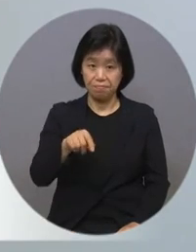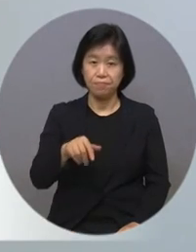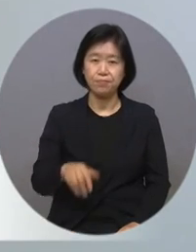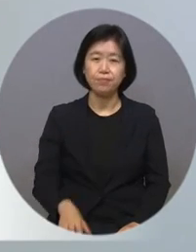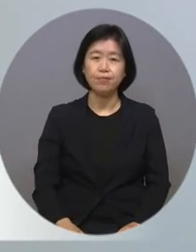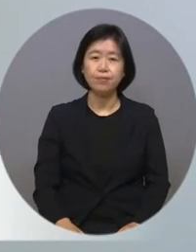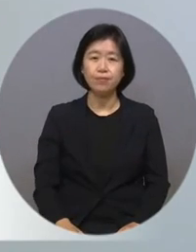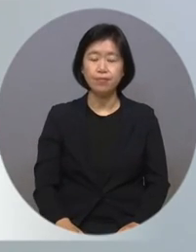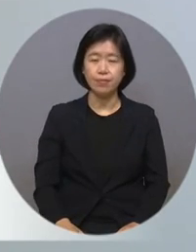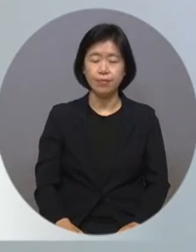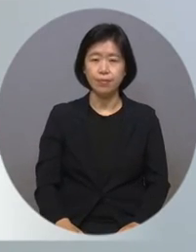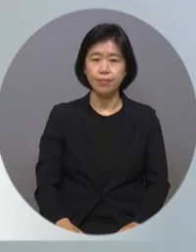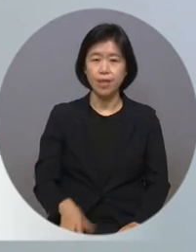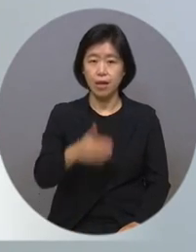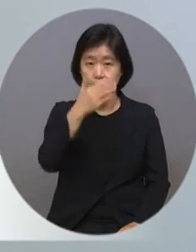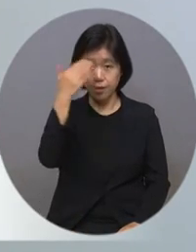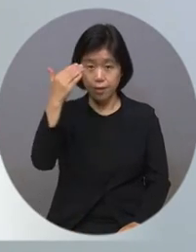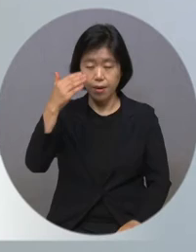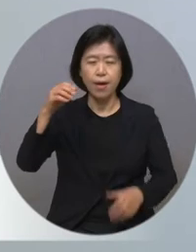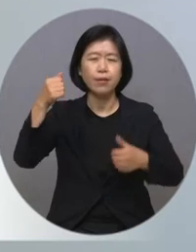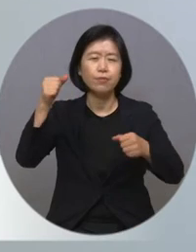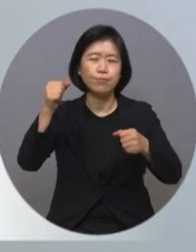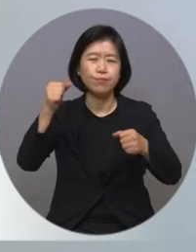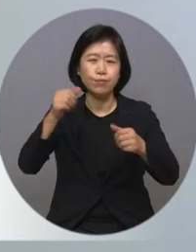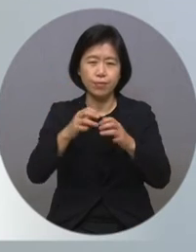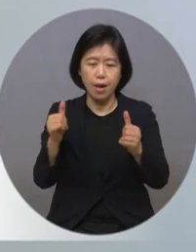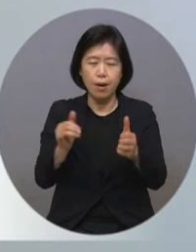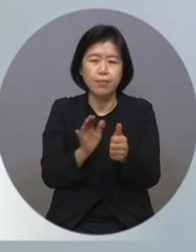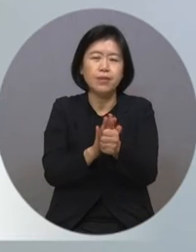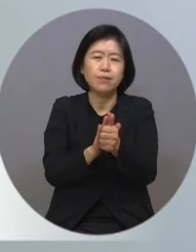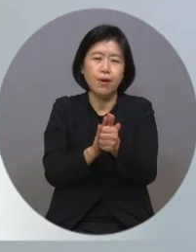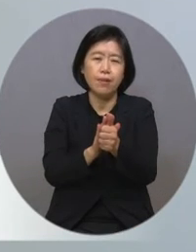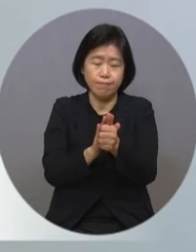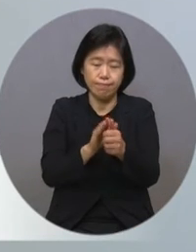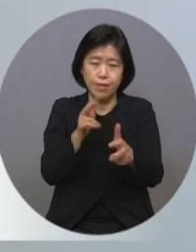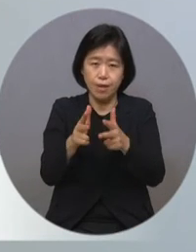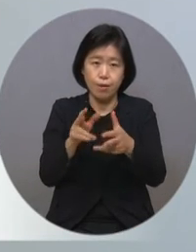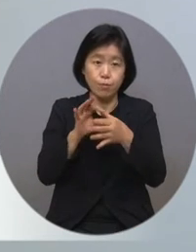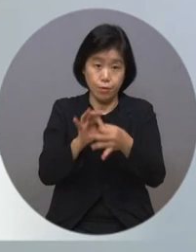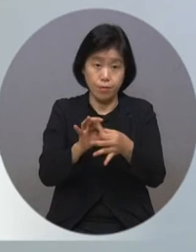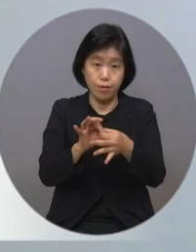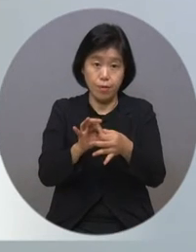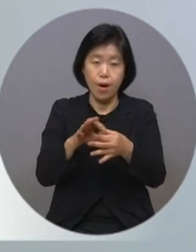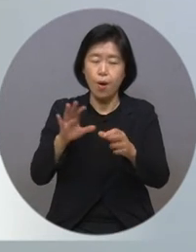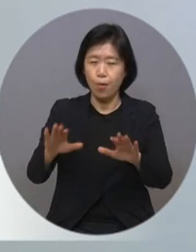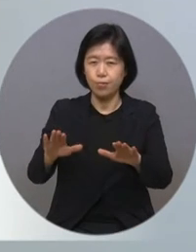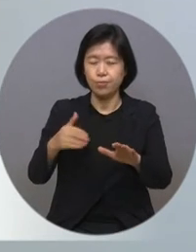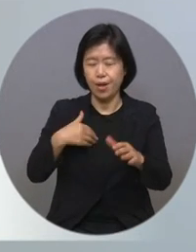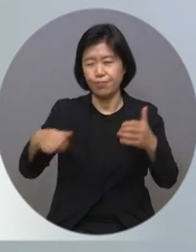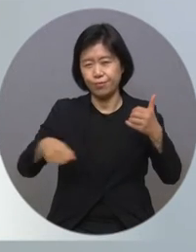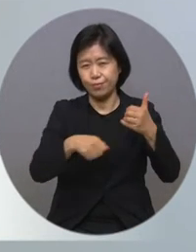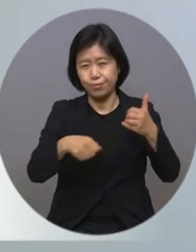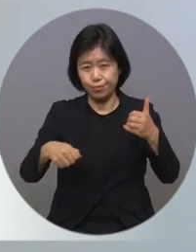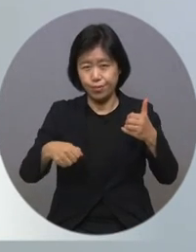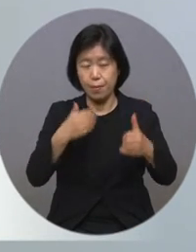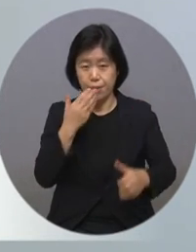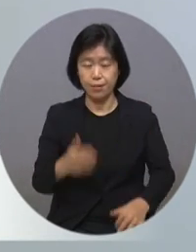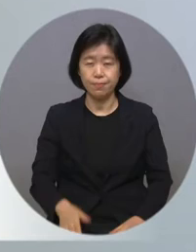전남문화재단에서 청년예술가 지원사업을 통해 작가님과 함께 협업하여 이렇게 연주와 전시를 기획하게